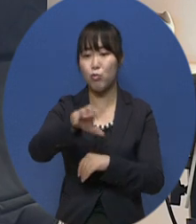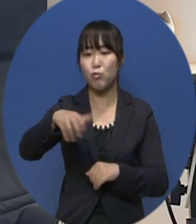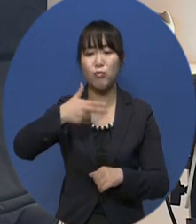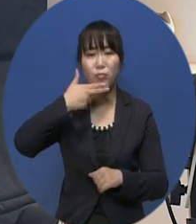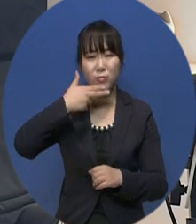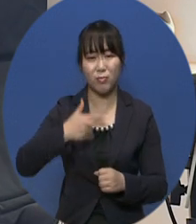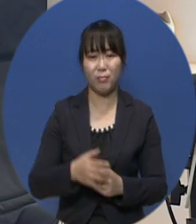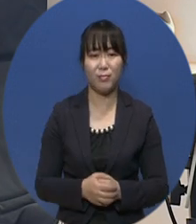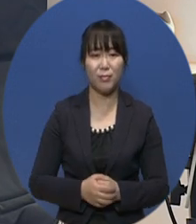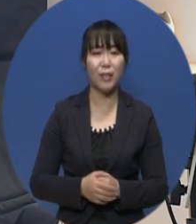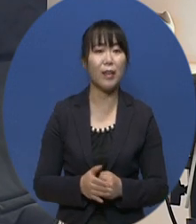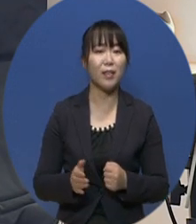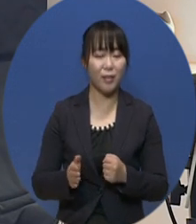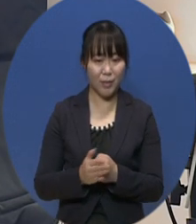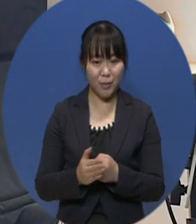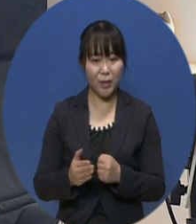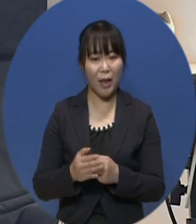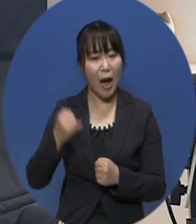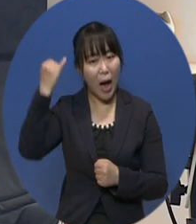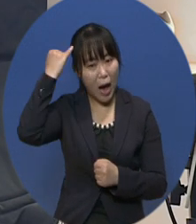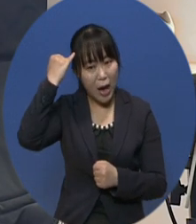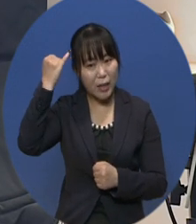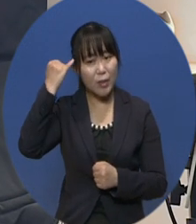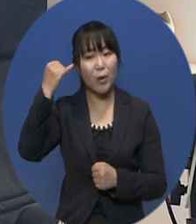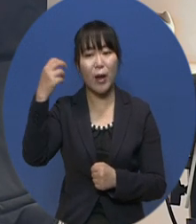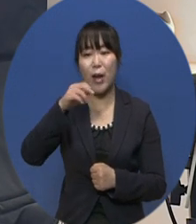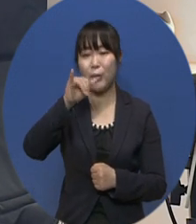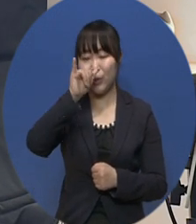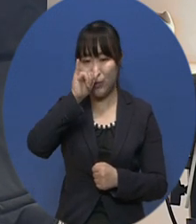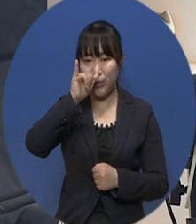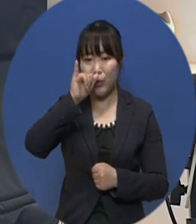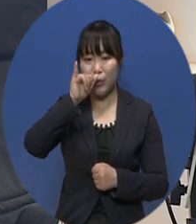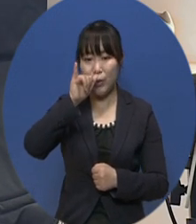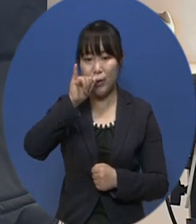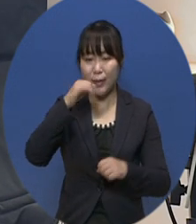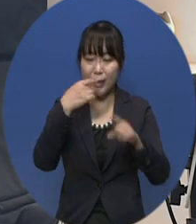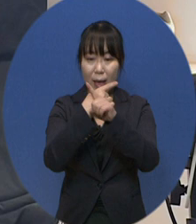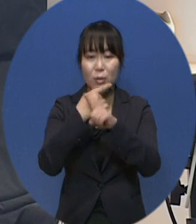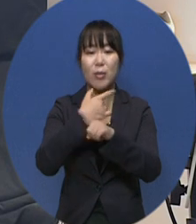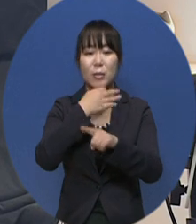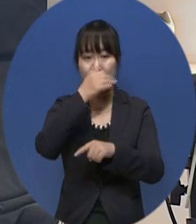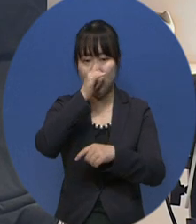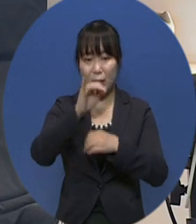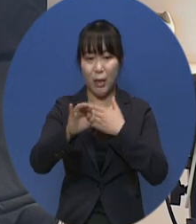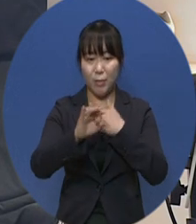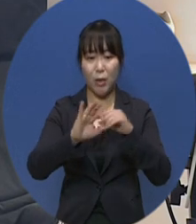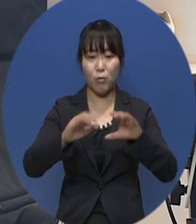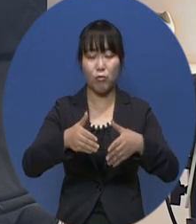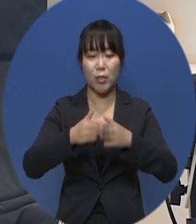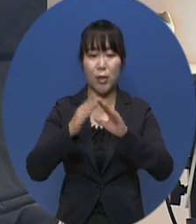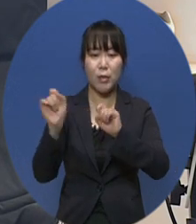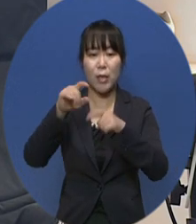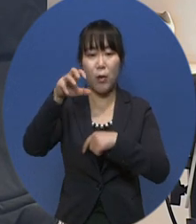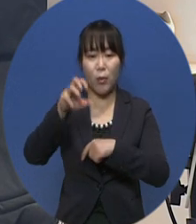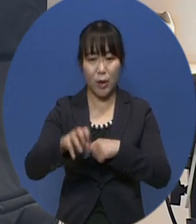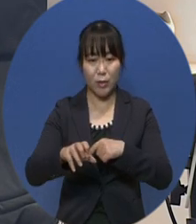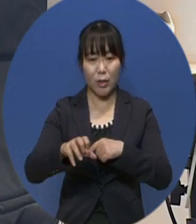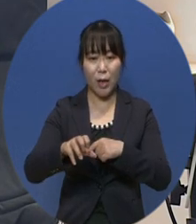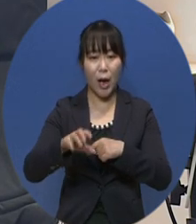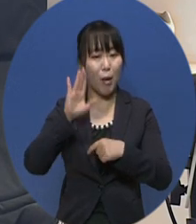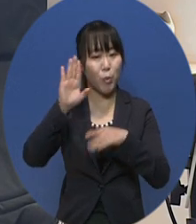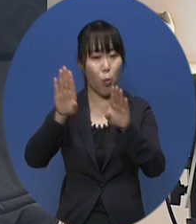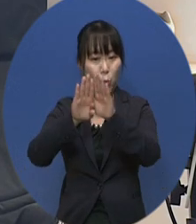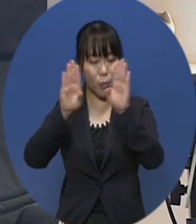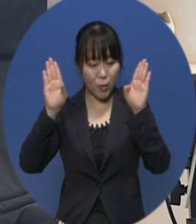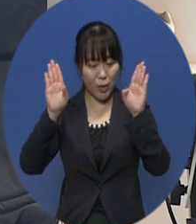데가 없습니다. 그래서 네. 그런 아이디어를 갖고 있고 그런 게 개선하고 싶은 게 있으면 국립자원의 연구소에 이제